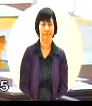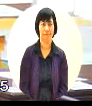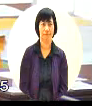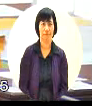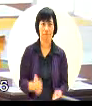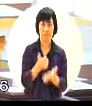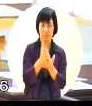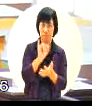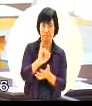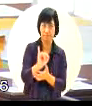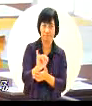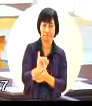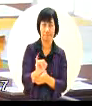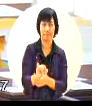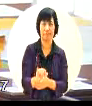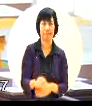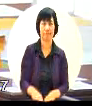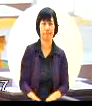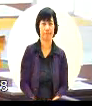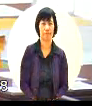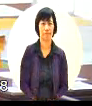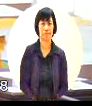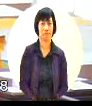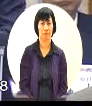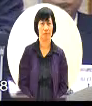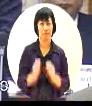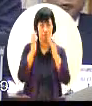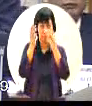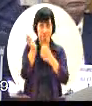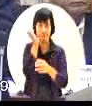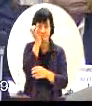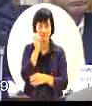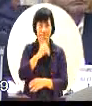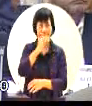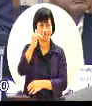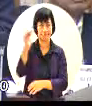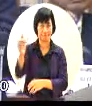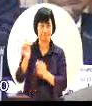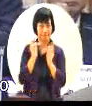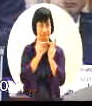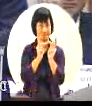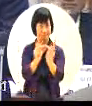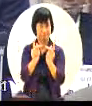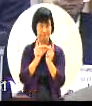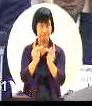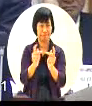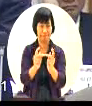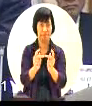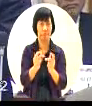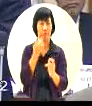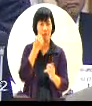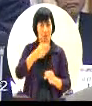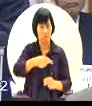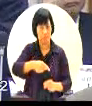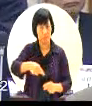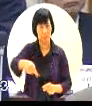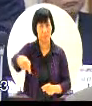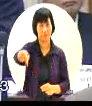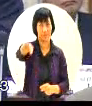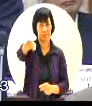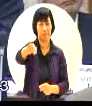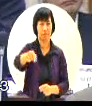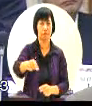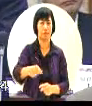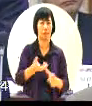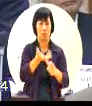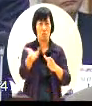翁议员哈，对工商哎，迄、那个捷运哈，啊，延伸到那些欧